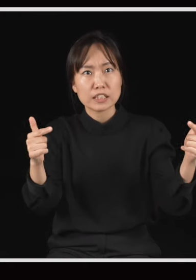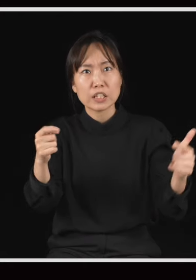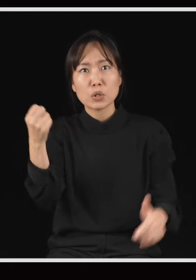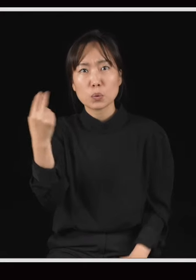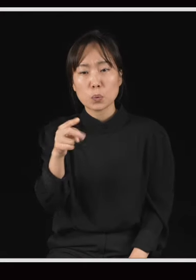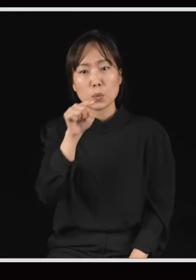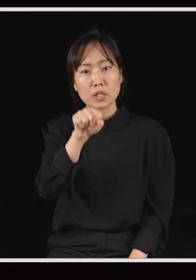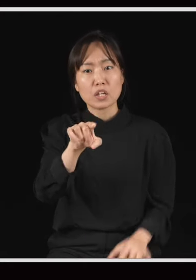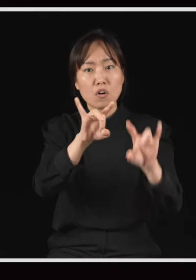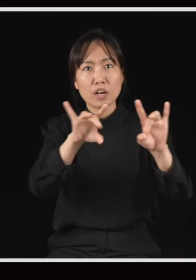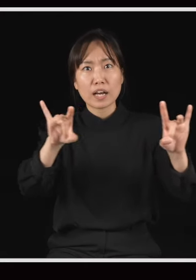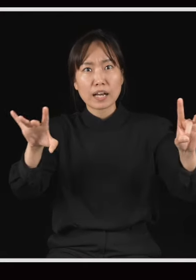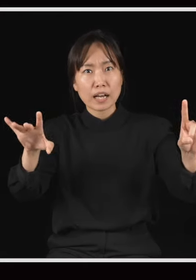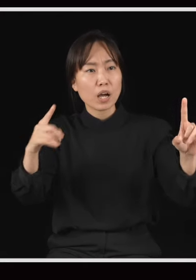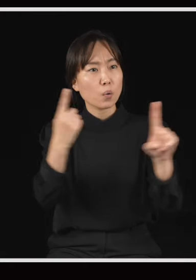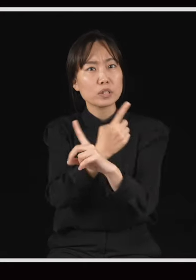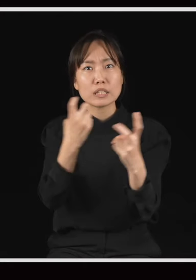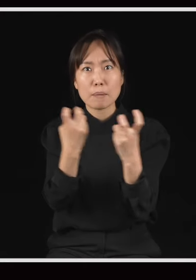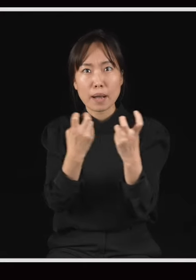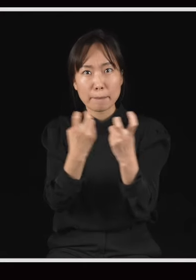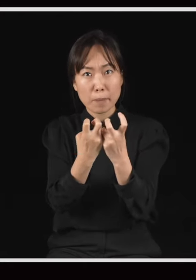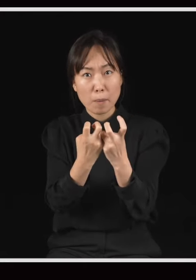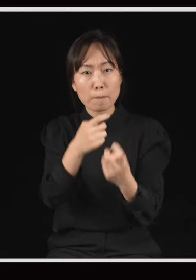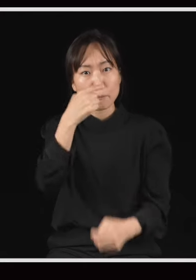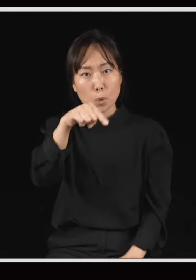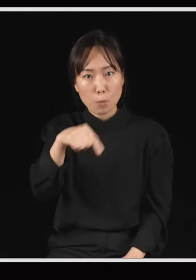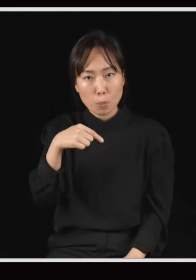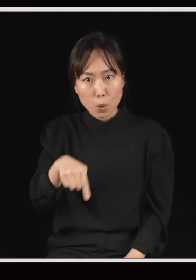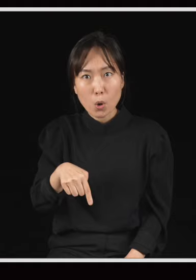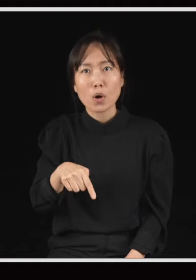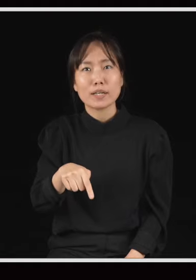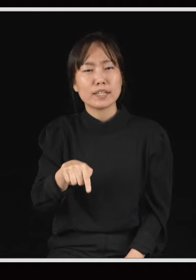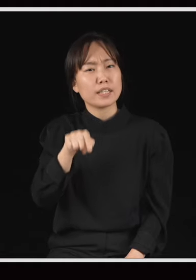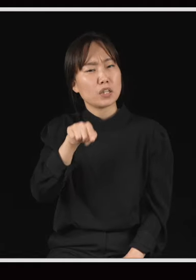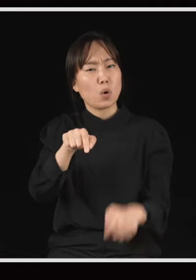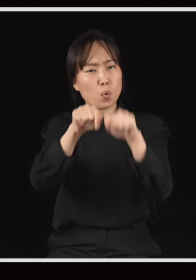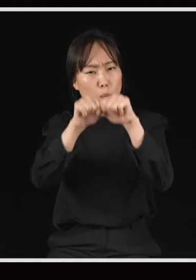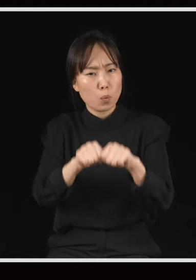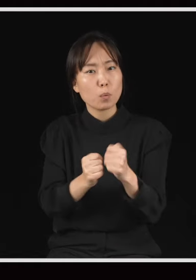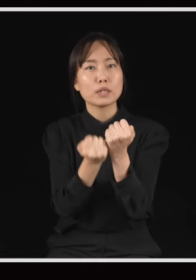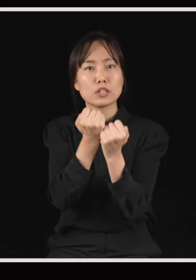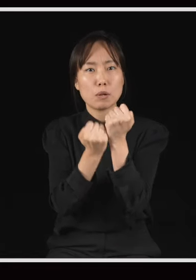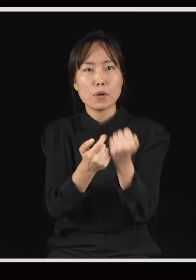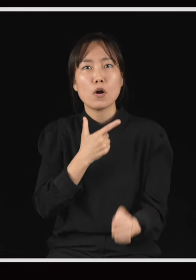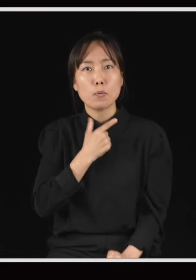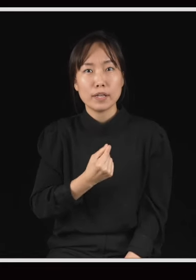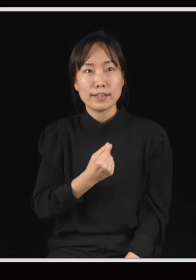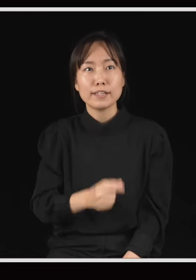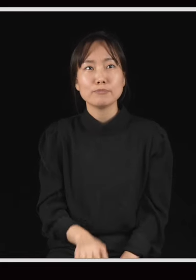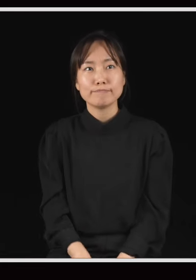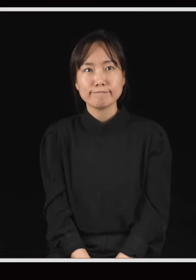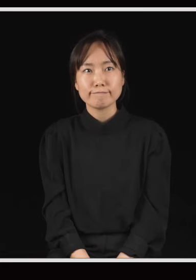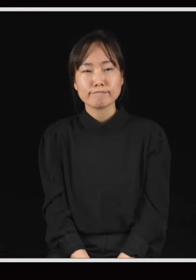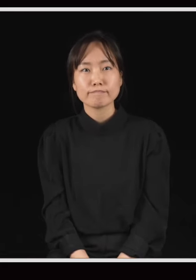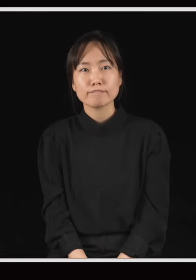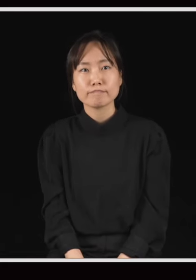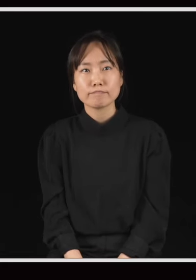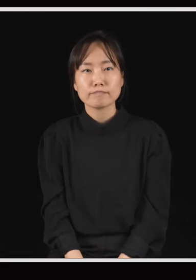그리고 익스텐디드 버전, 이런 것들을 이제 어떻게 하면은 구체적으로 우리가 개선할 수 있는지를 말씀드릴